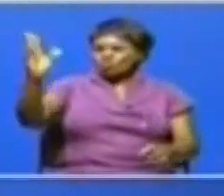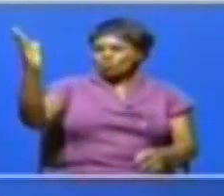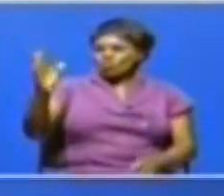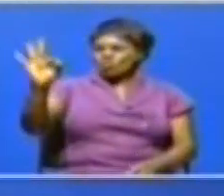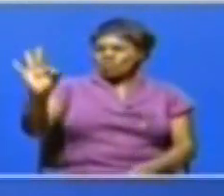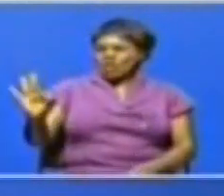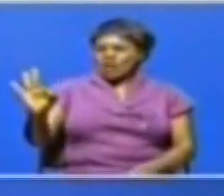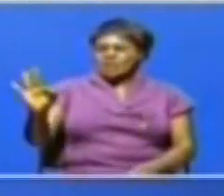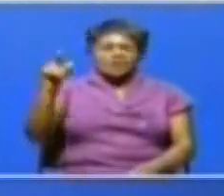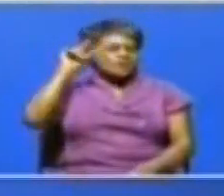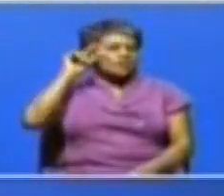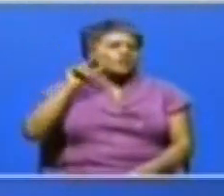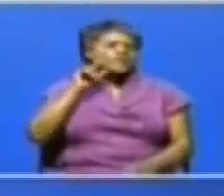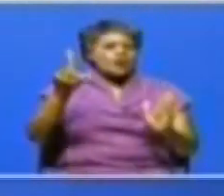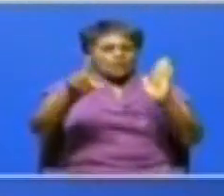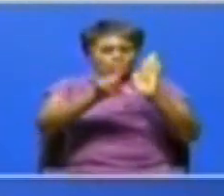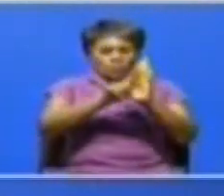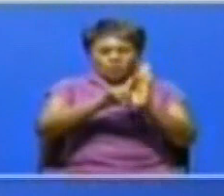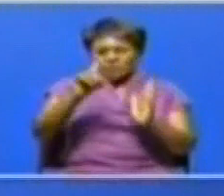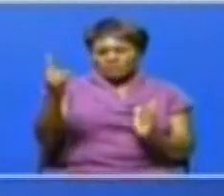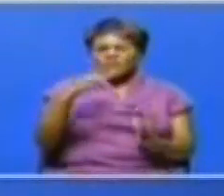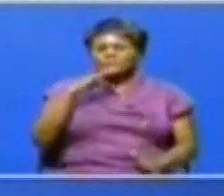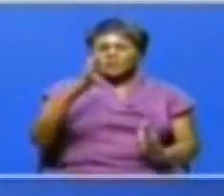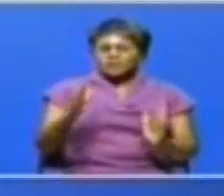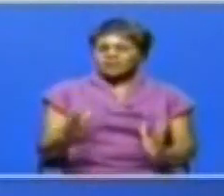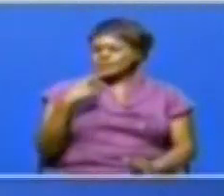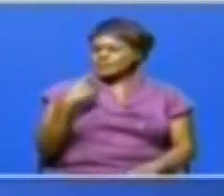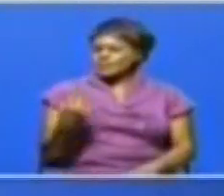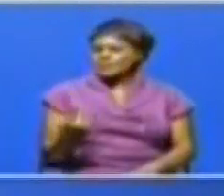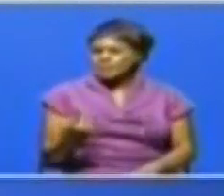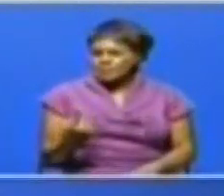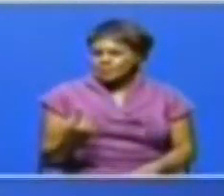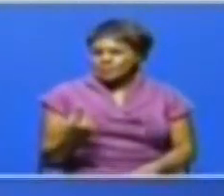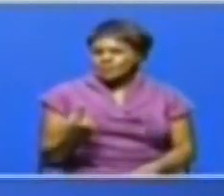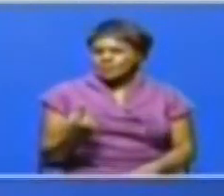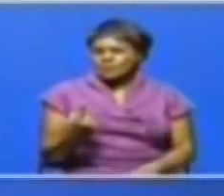rule? Nafikiri kwanza spika akiongea kwanza amesema kwamba